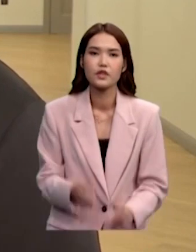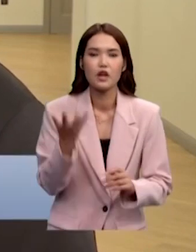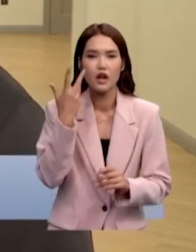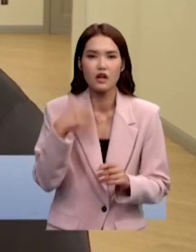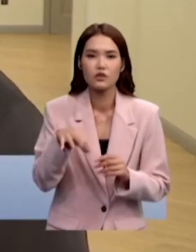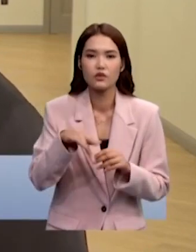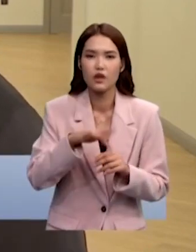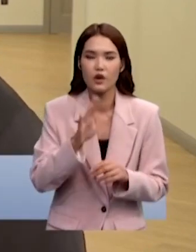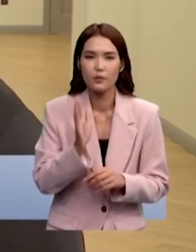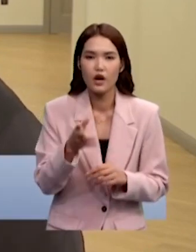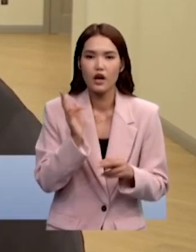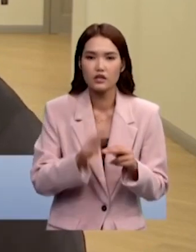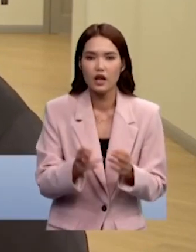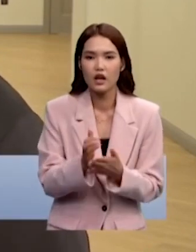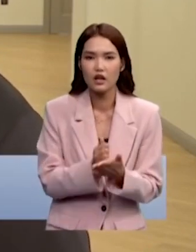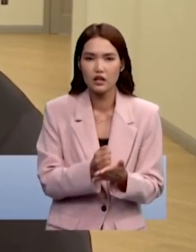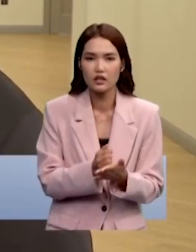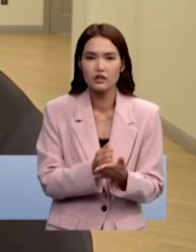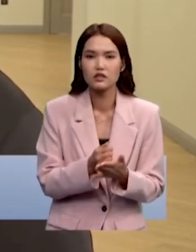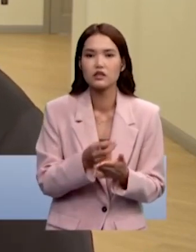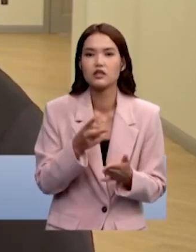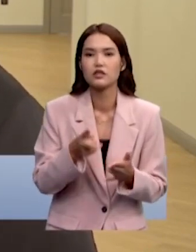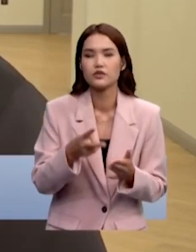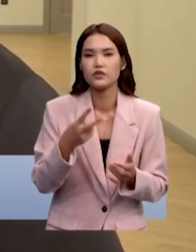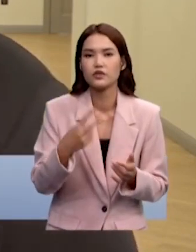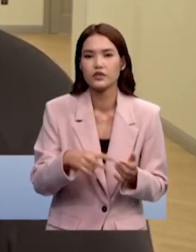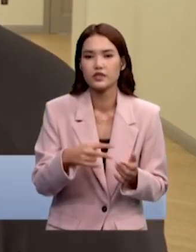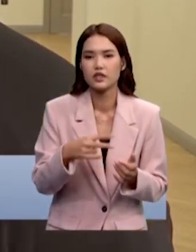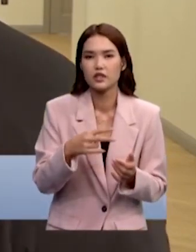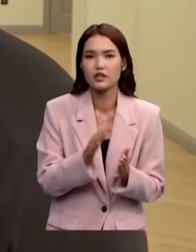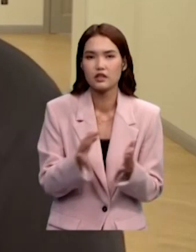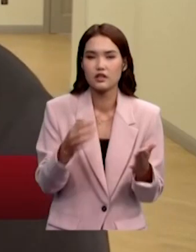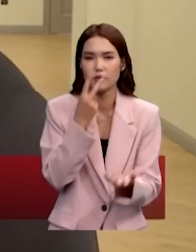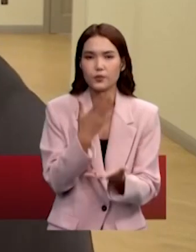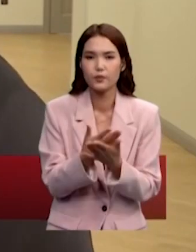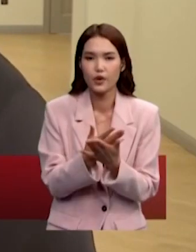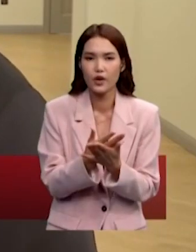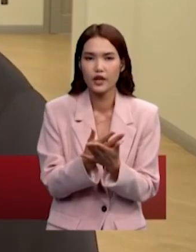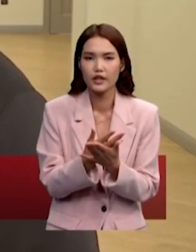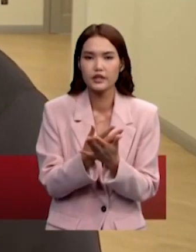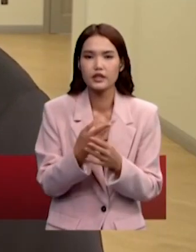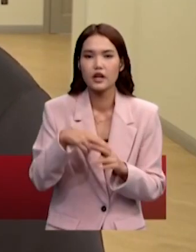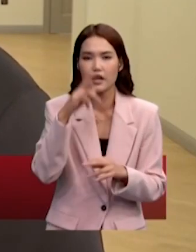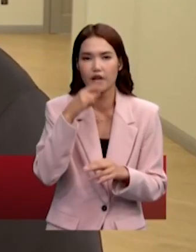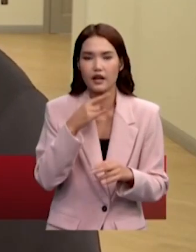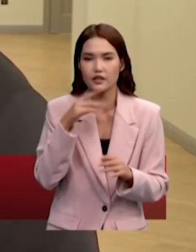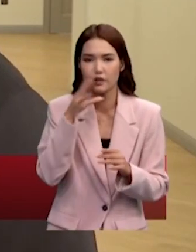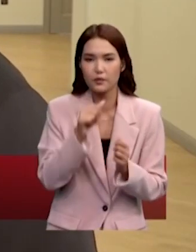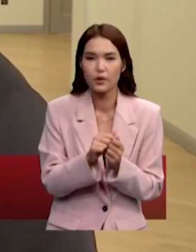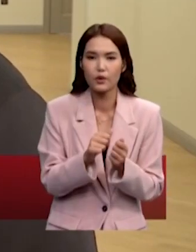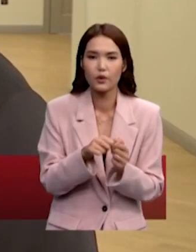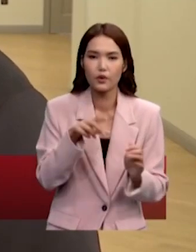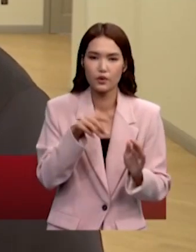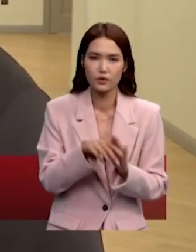То есть у нас есть запасы приблизительно 2100 года как я и Казахстане есть большой потенциал